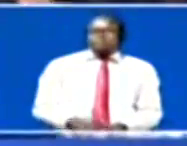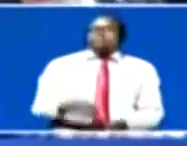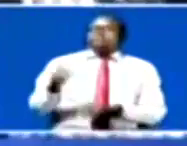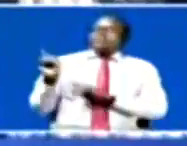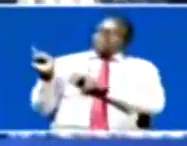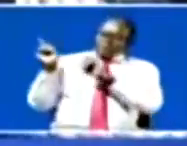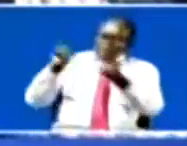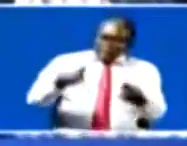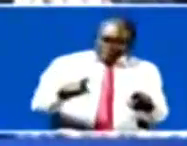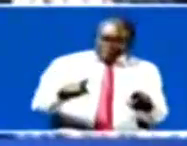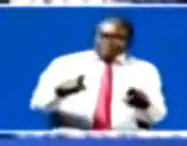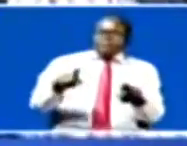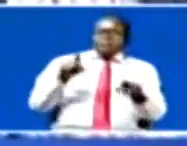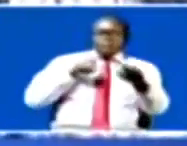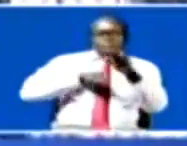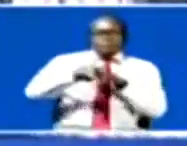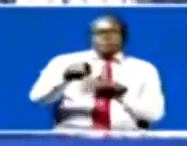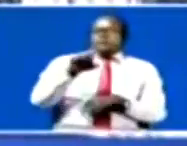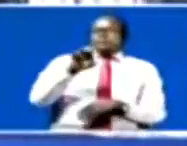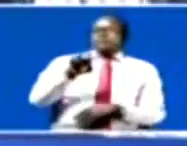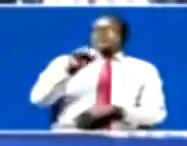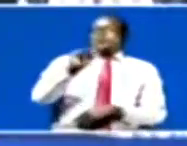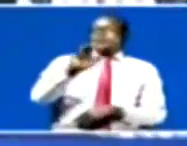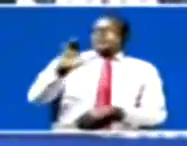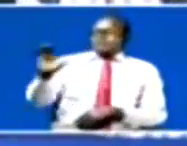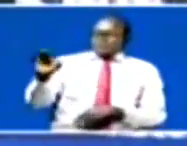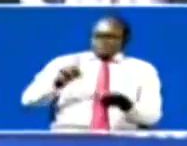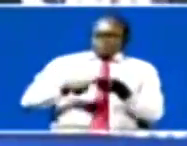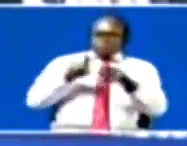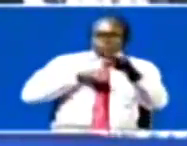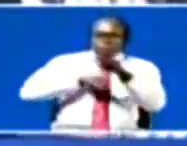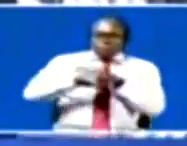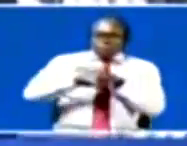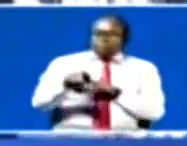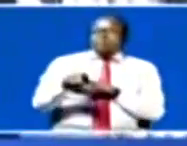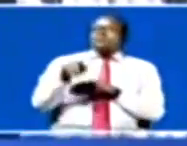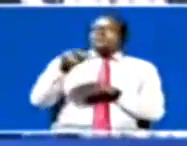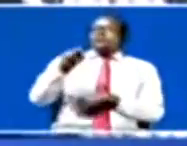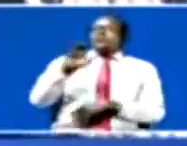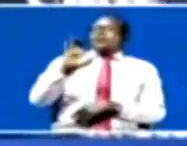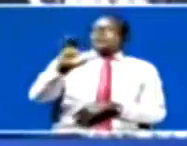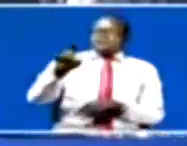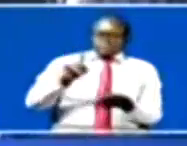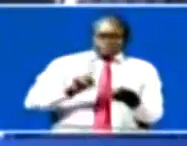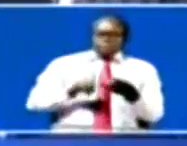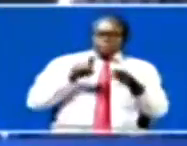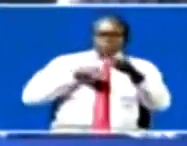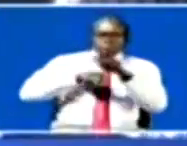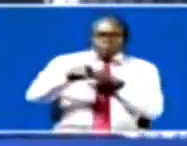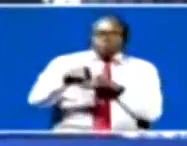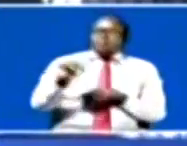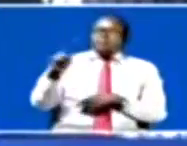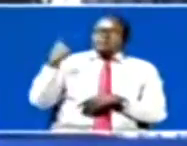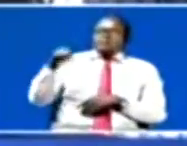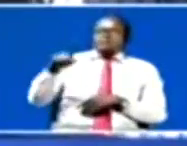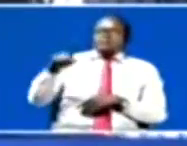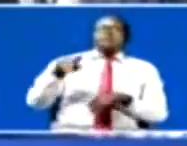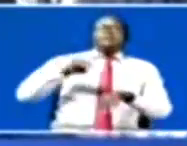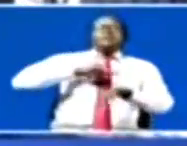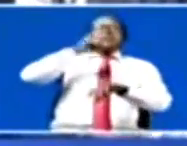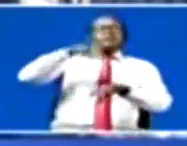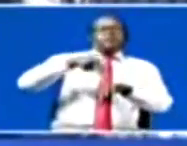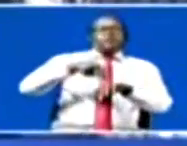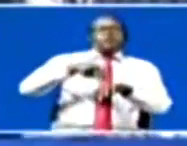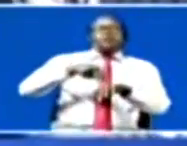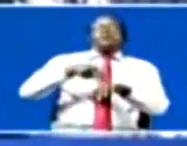Tulifika kwa anti-corruption, tulifika kwa Mohamed Swazur, tulifika kwa waziri wa national